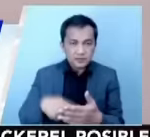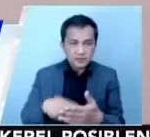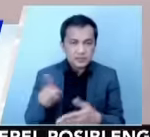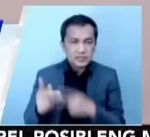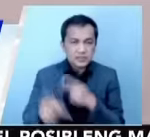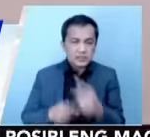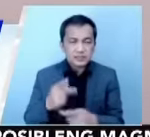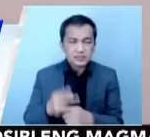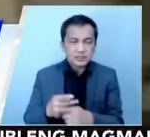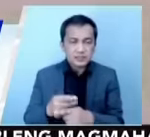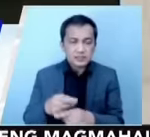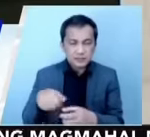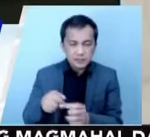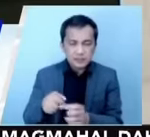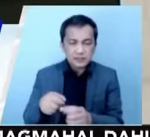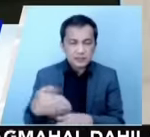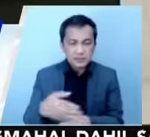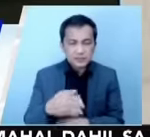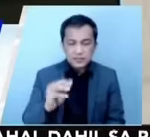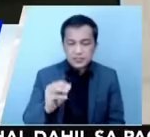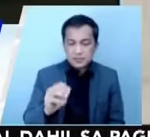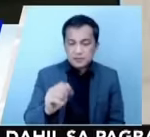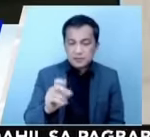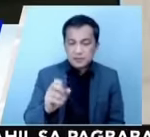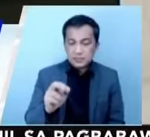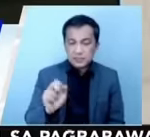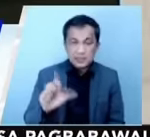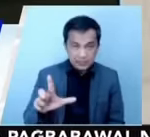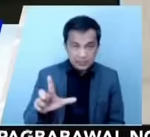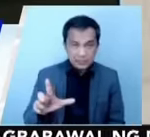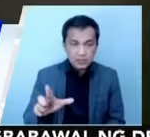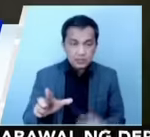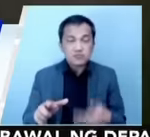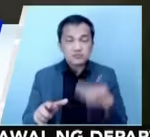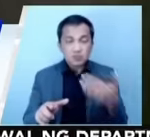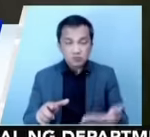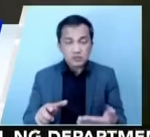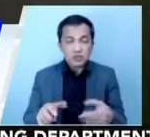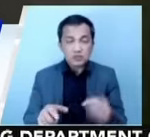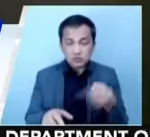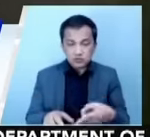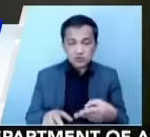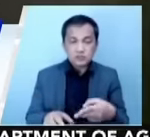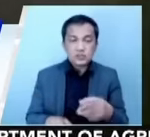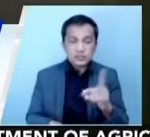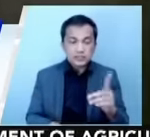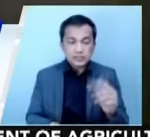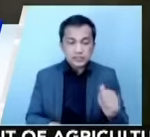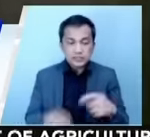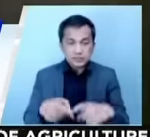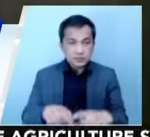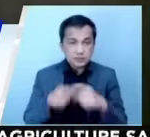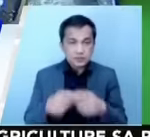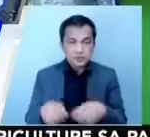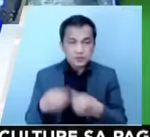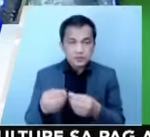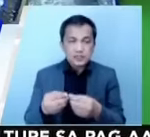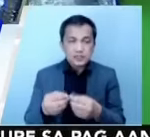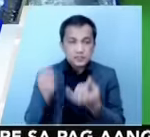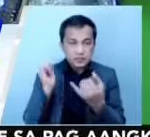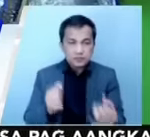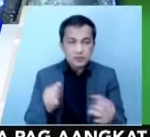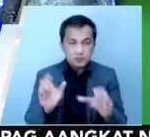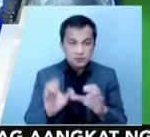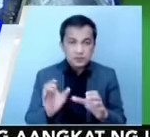na canned mackerel. Kasunod yan ang utos ng Department of Agriculture na suspindihin ang pagbibigay ng import clearance para